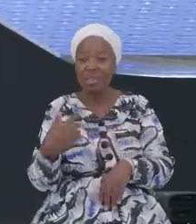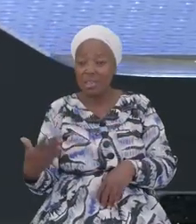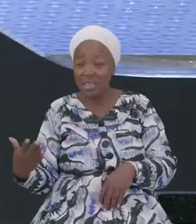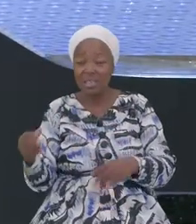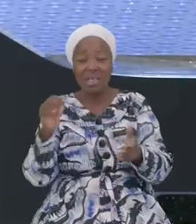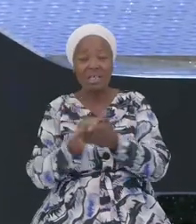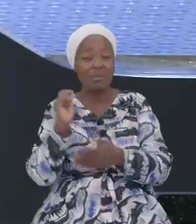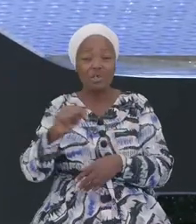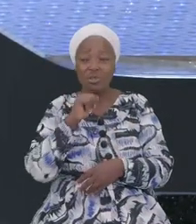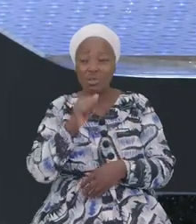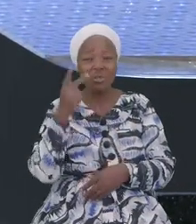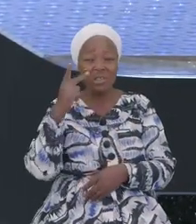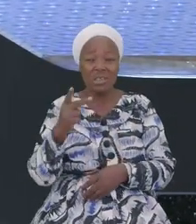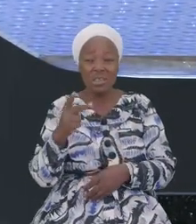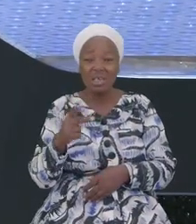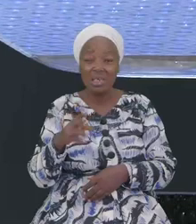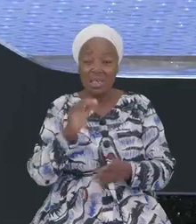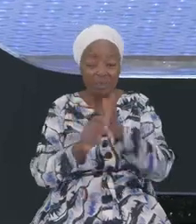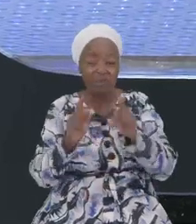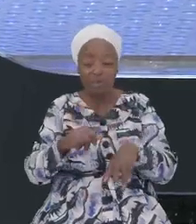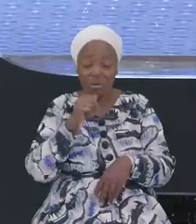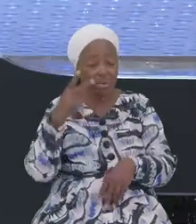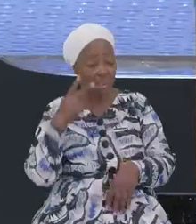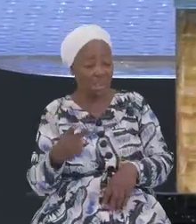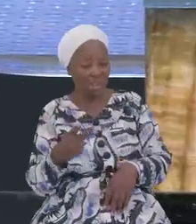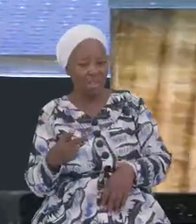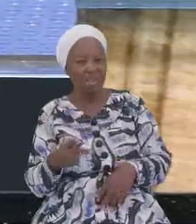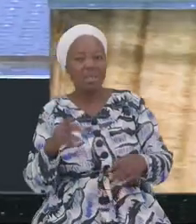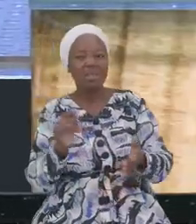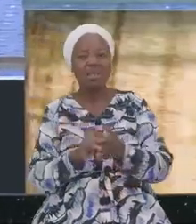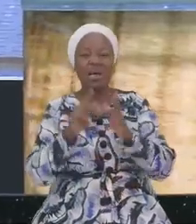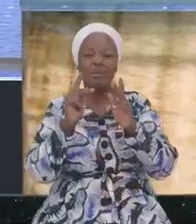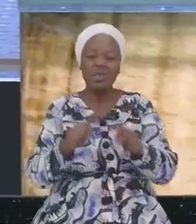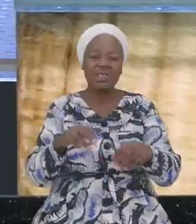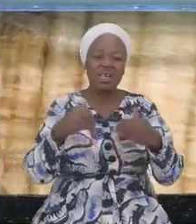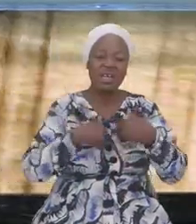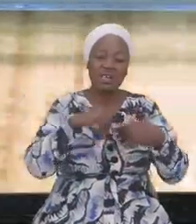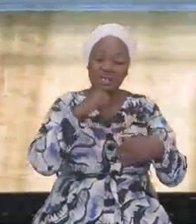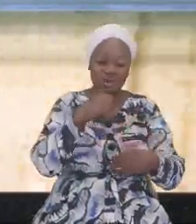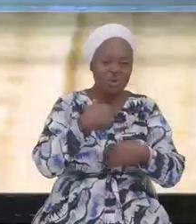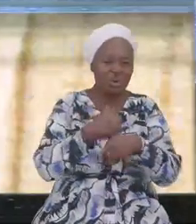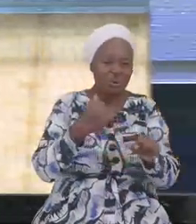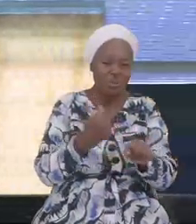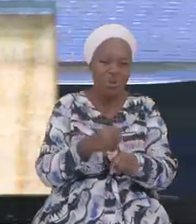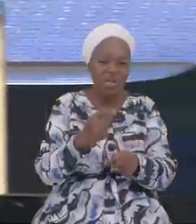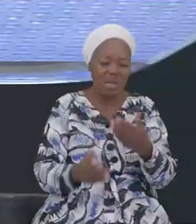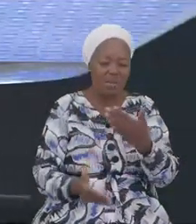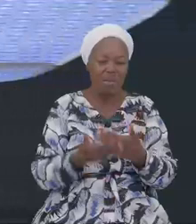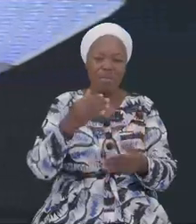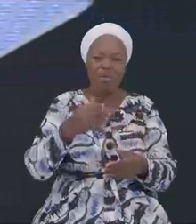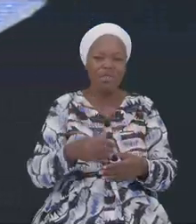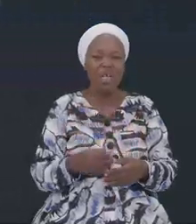choses qu'il ne doit pas être révélé à la lumière du jour, cette personne n'a pas fait du